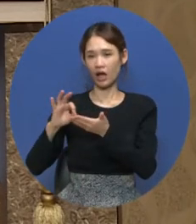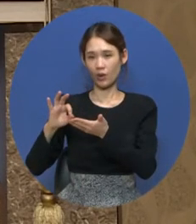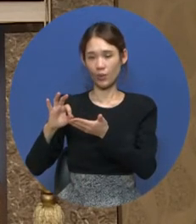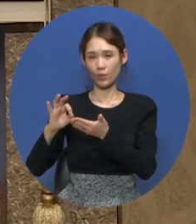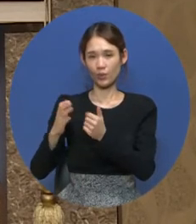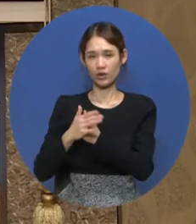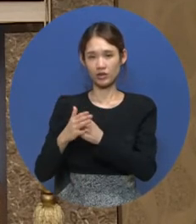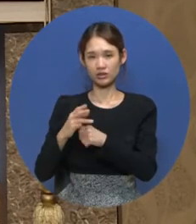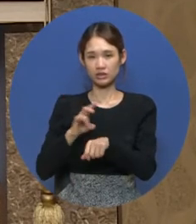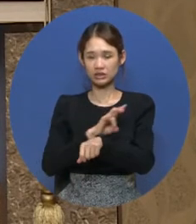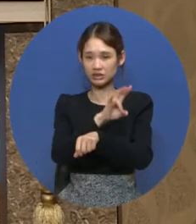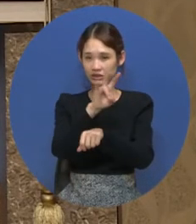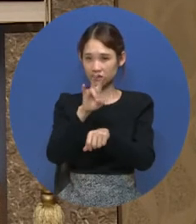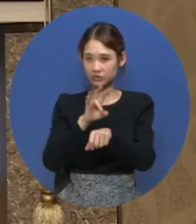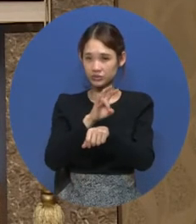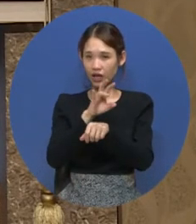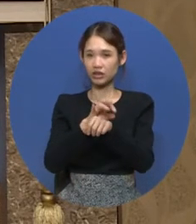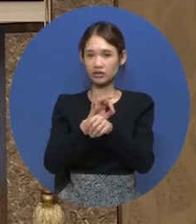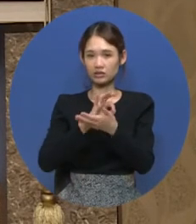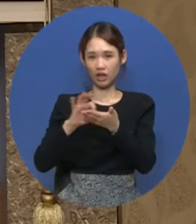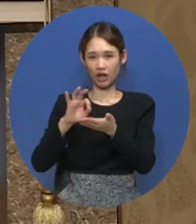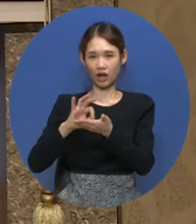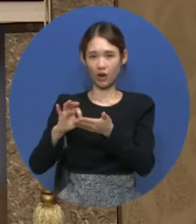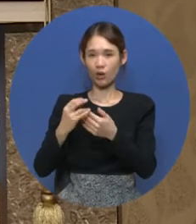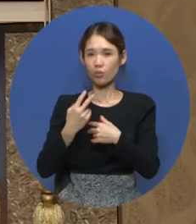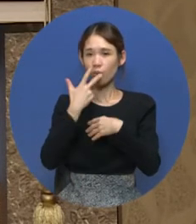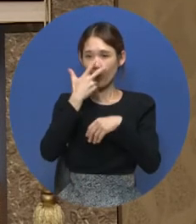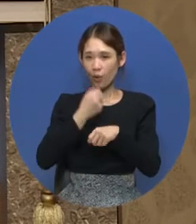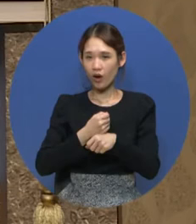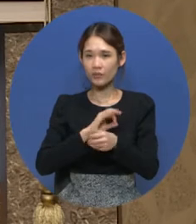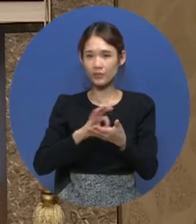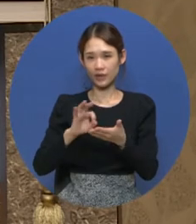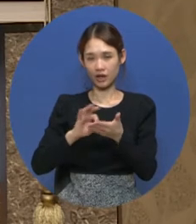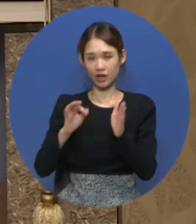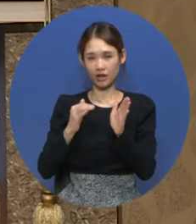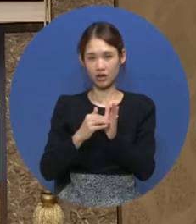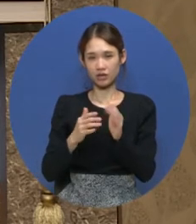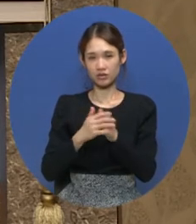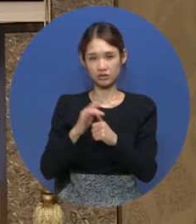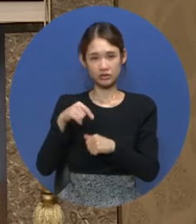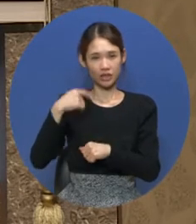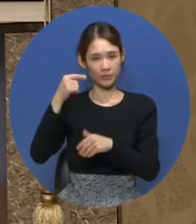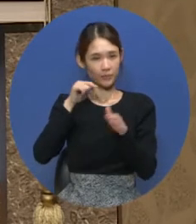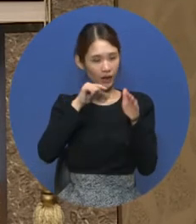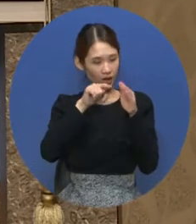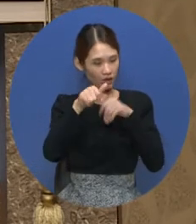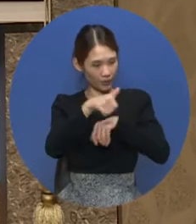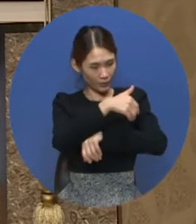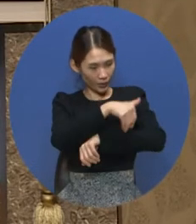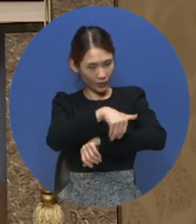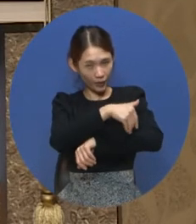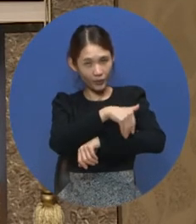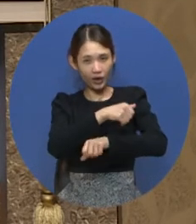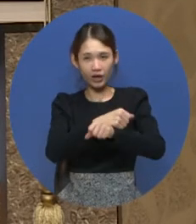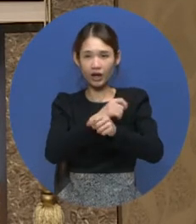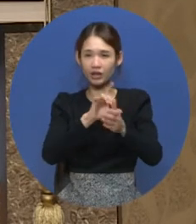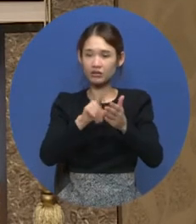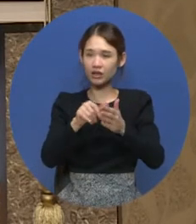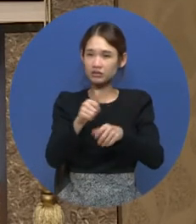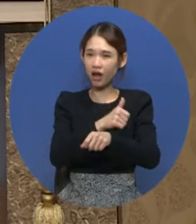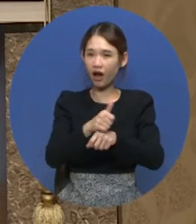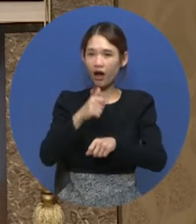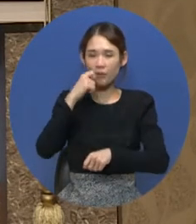우리가 24시간 쓰는 공급 장치를 이제 복음화를 했구요 그 다음에 이제 밖에 돌아다닐 때는 집에서 쓰는 것은 못 갚고 다니까